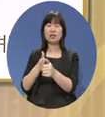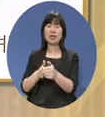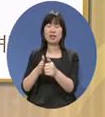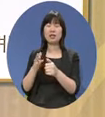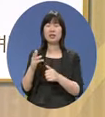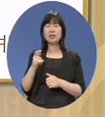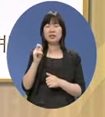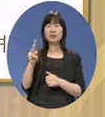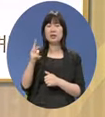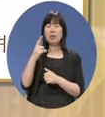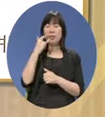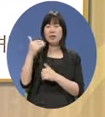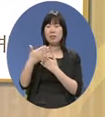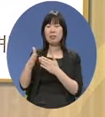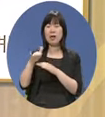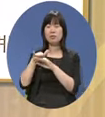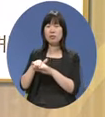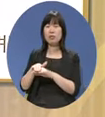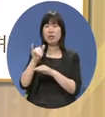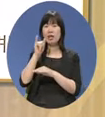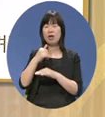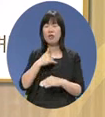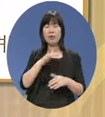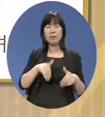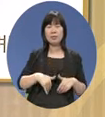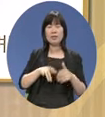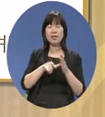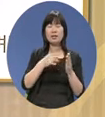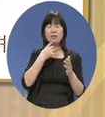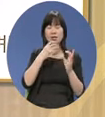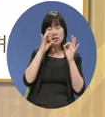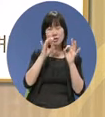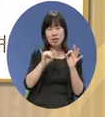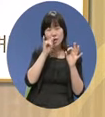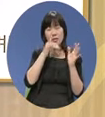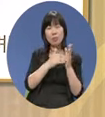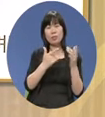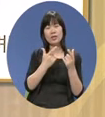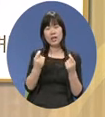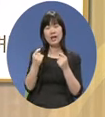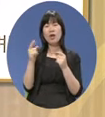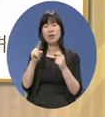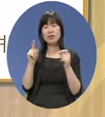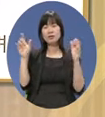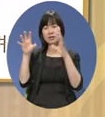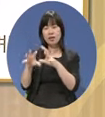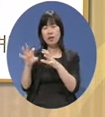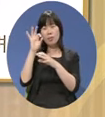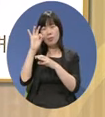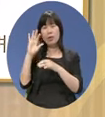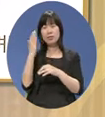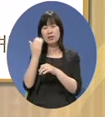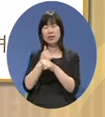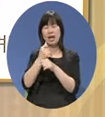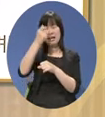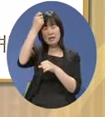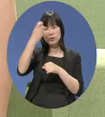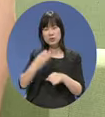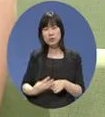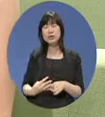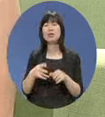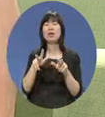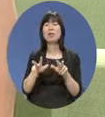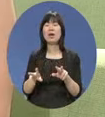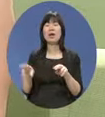차라리 안방에 두면은 우리가 이제 필요할 때만 좀 보게 되고 다 같이 그렇게 딱 어느 곳에 가서 보는 거야. 이렇게. 수시로